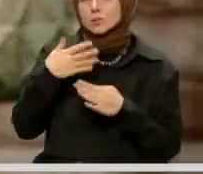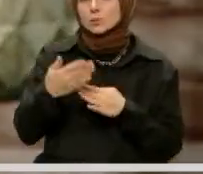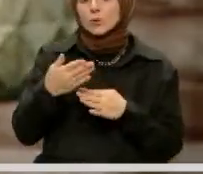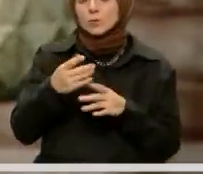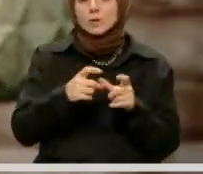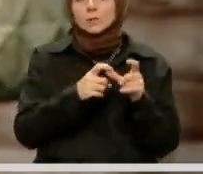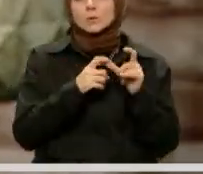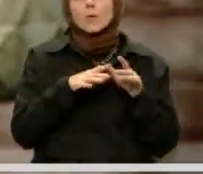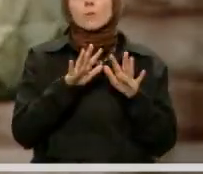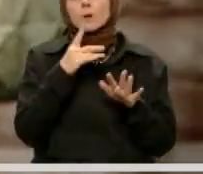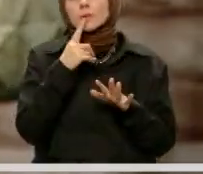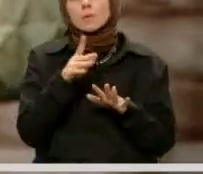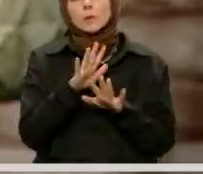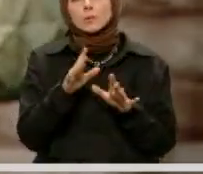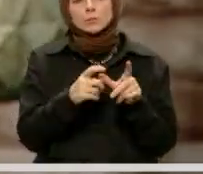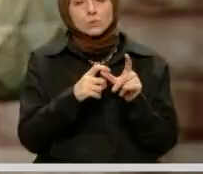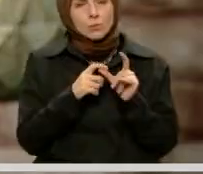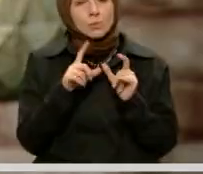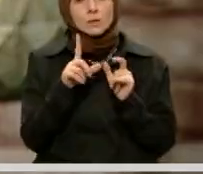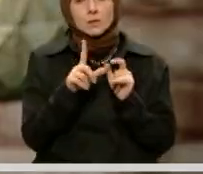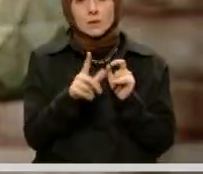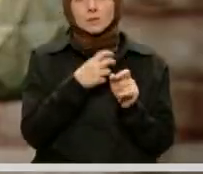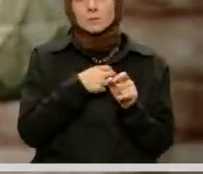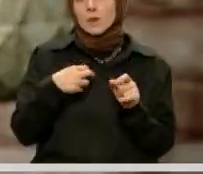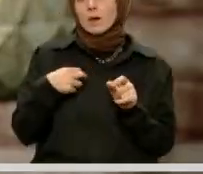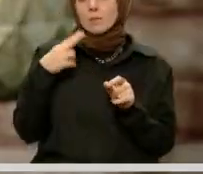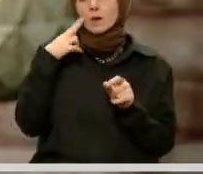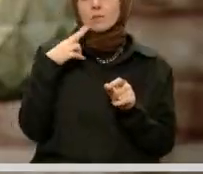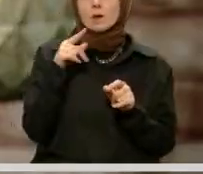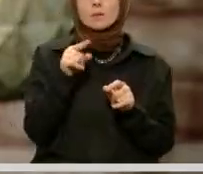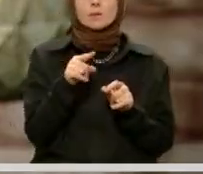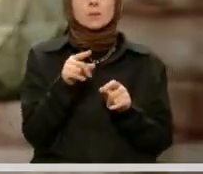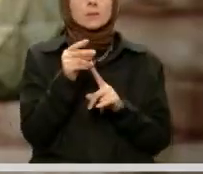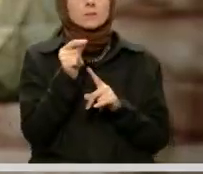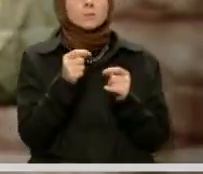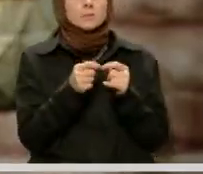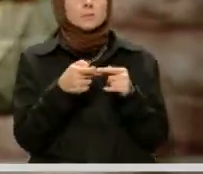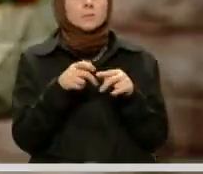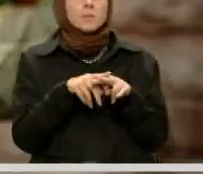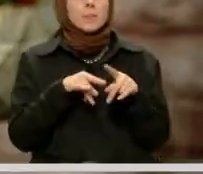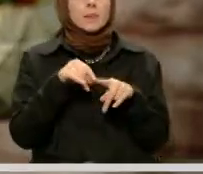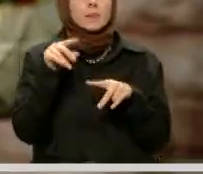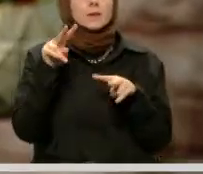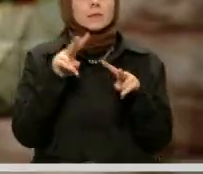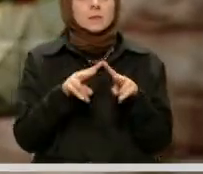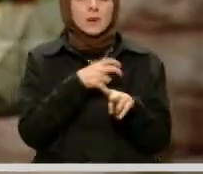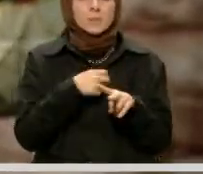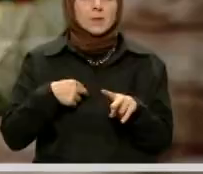demiyoruz. Zaten soruyoruz, sormak da lazım. Peygamber, Hazreti İbrahim peygamber sormuş. Yani